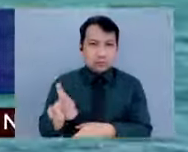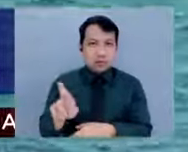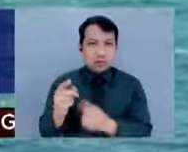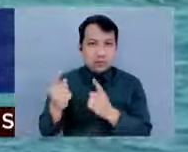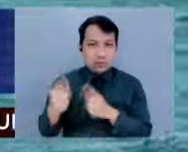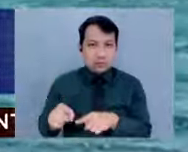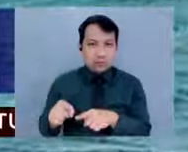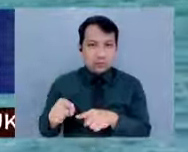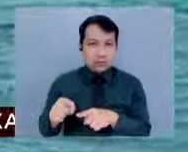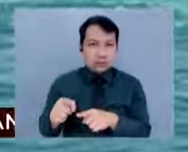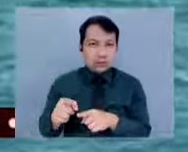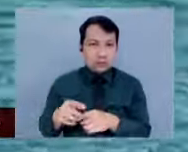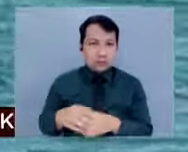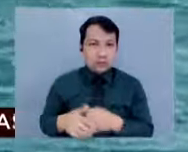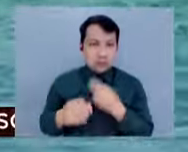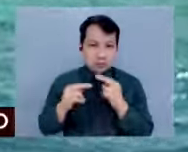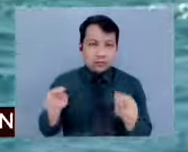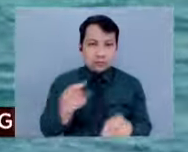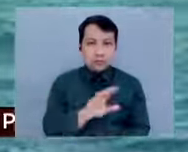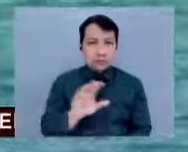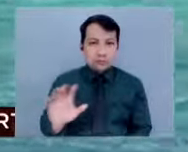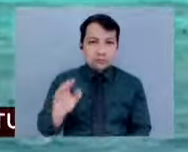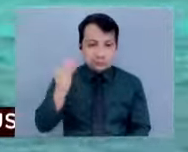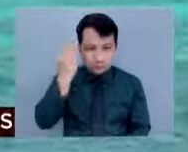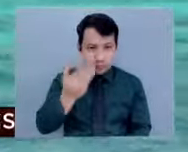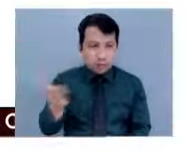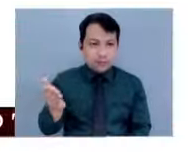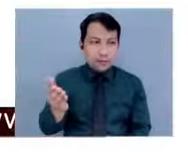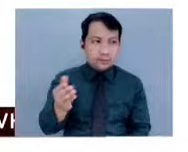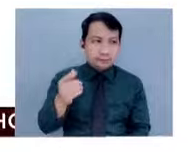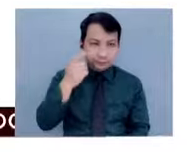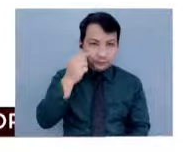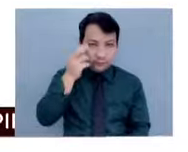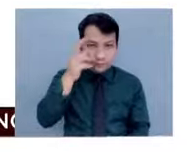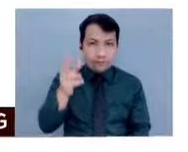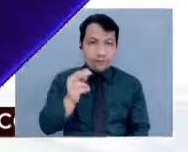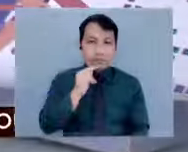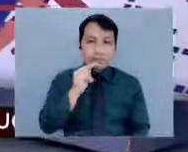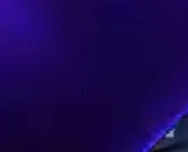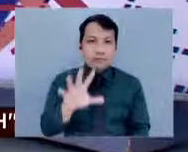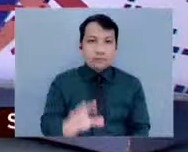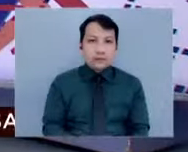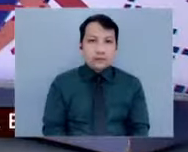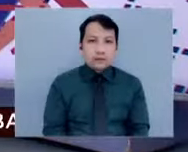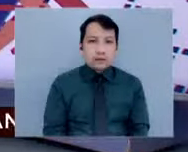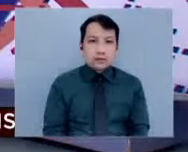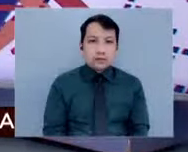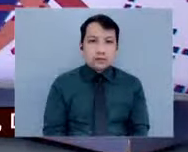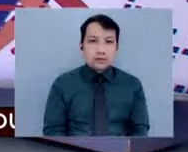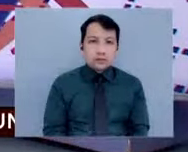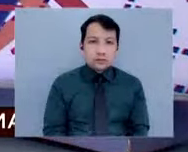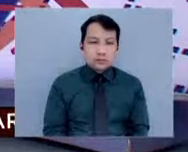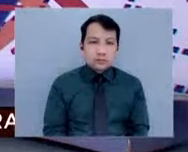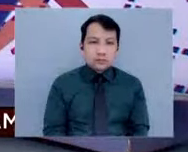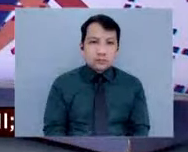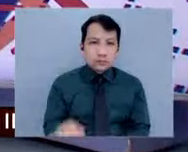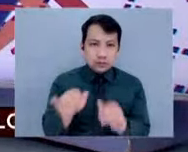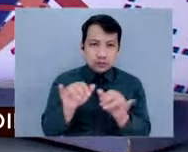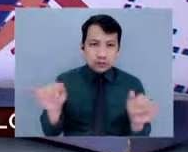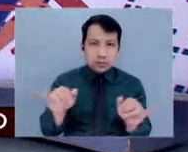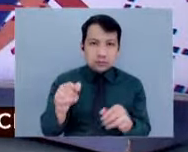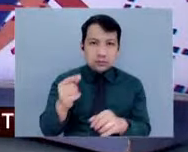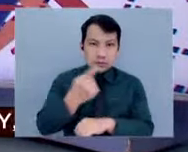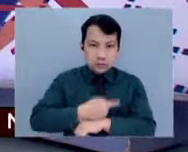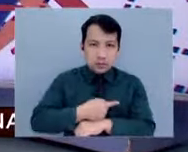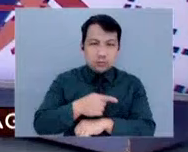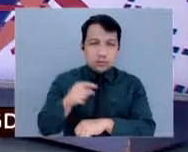nangyari. Nagbabalita mula sa frontline, Gio Robles, News 5. Sa parehong araw ng pangaharas ng China sa